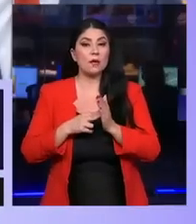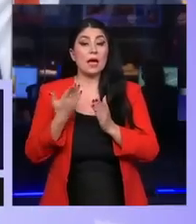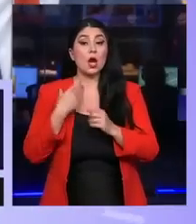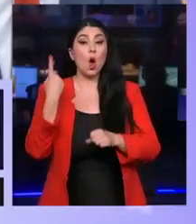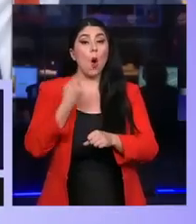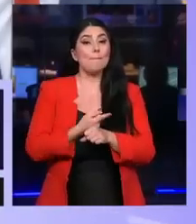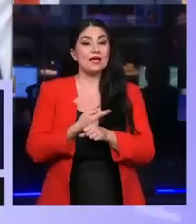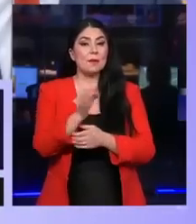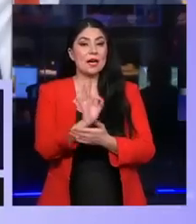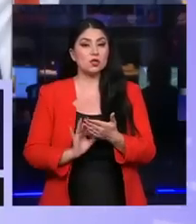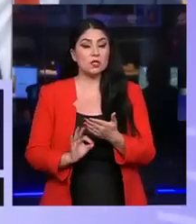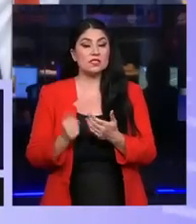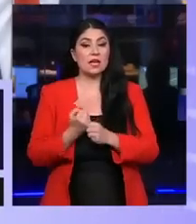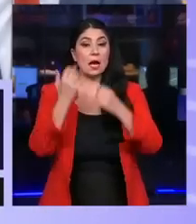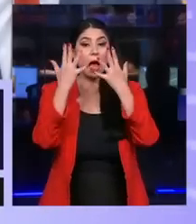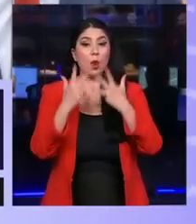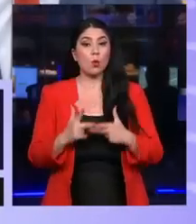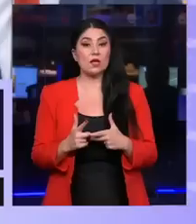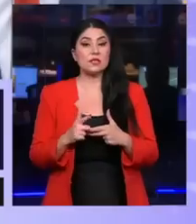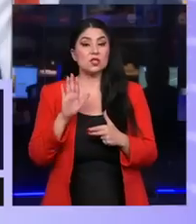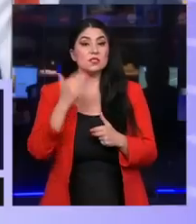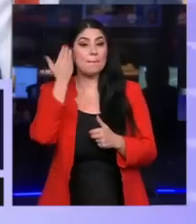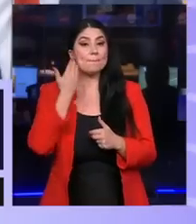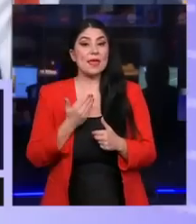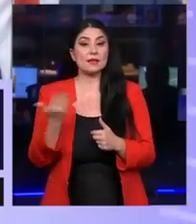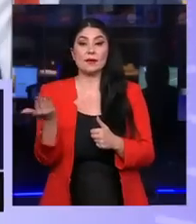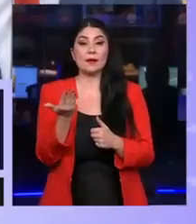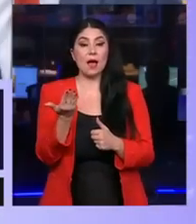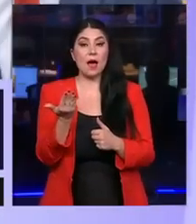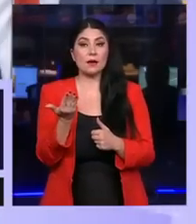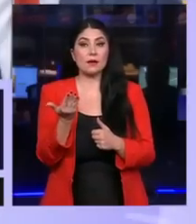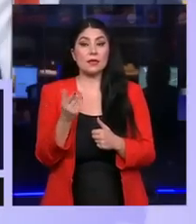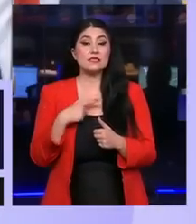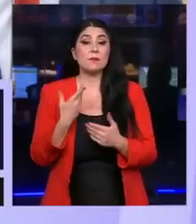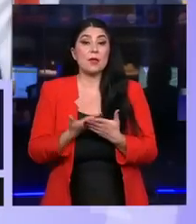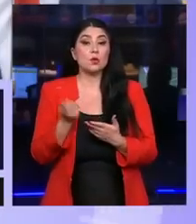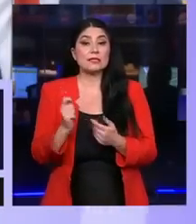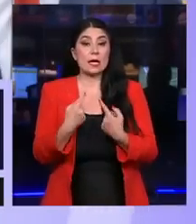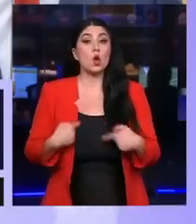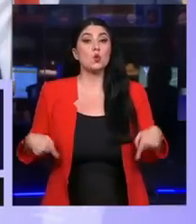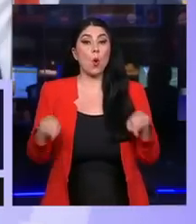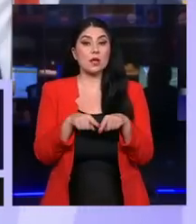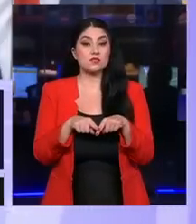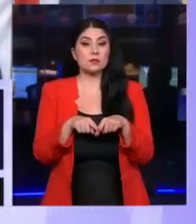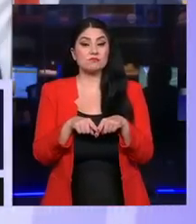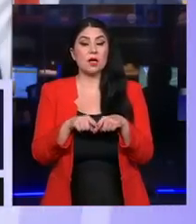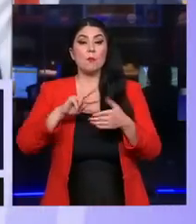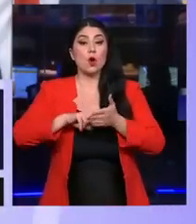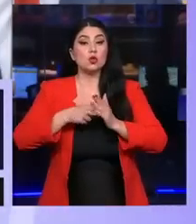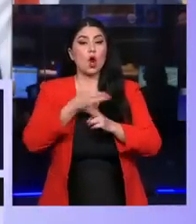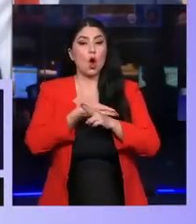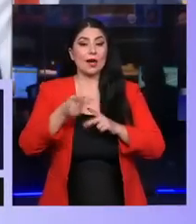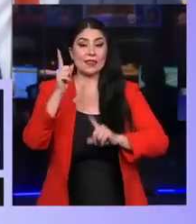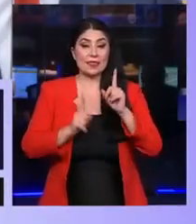obligăm Comisia Europeană să calculeze aceste despăgubiri care se cuvin țării noastre. Deci, calea corectă, repet,